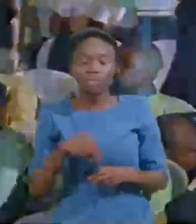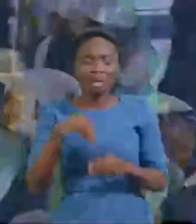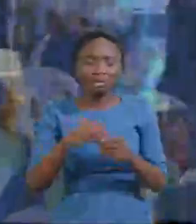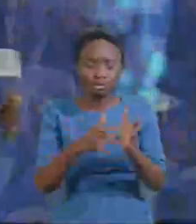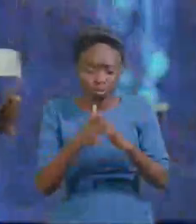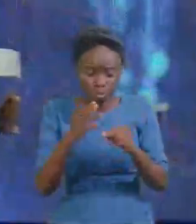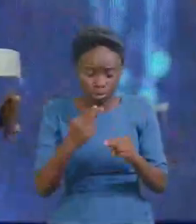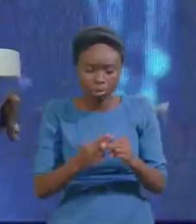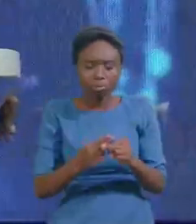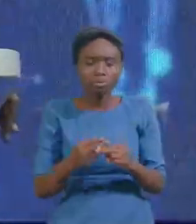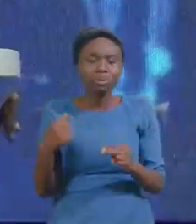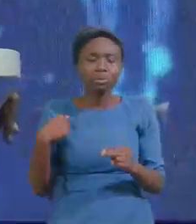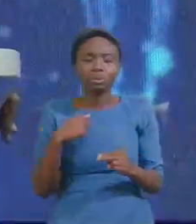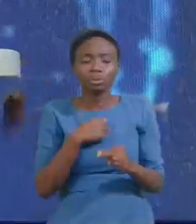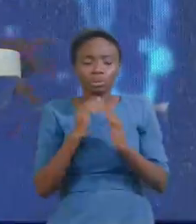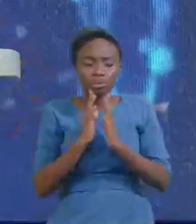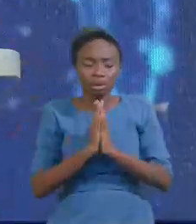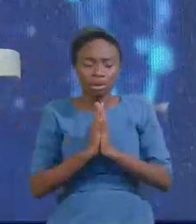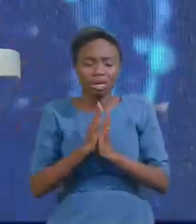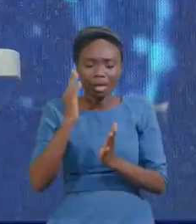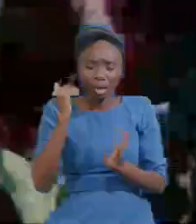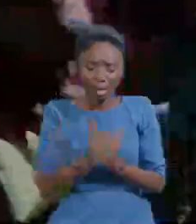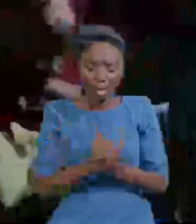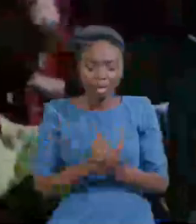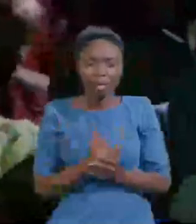Confirme ton salut dans chaque cœur.